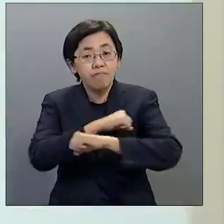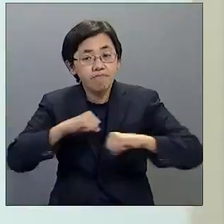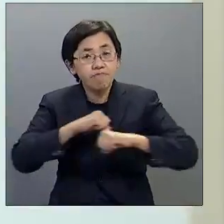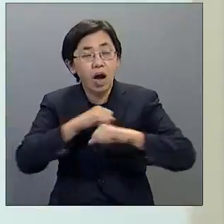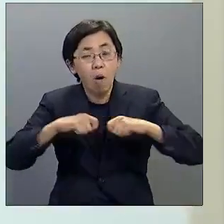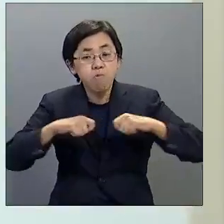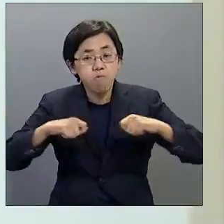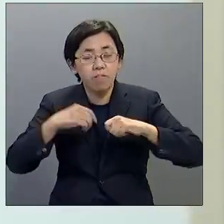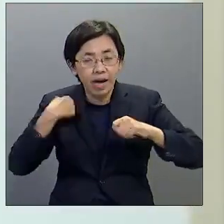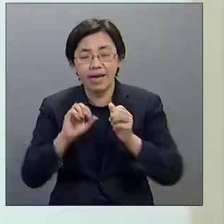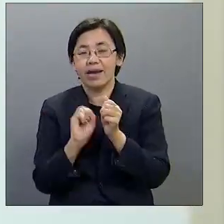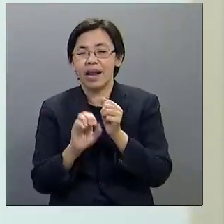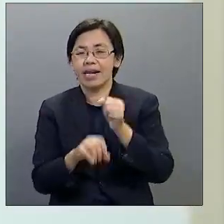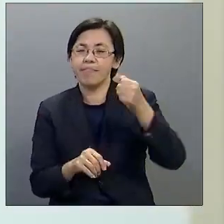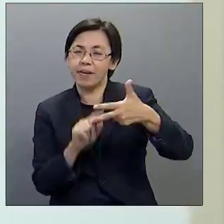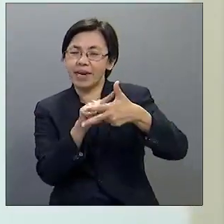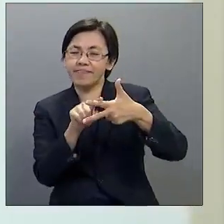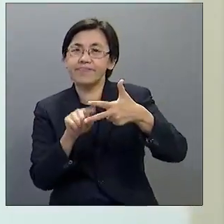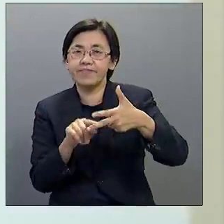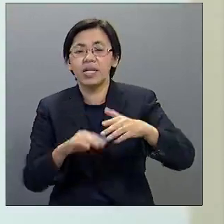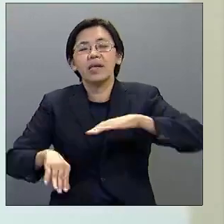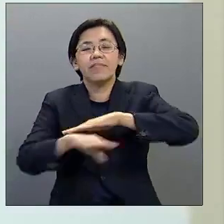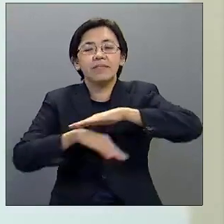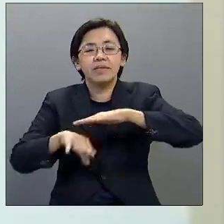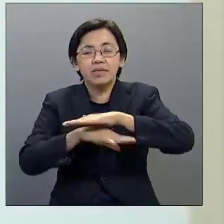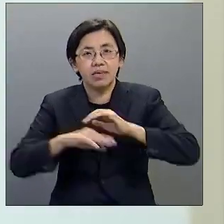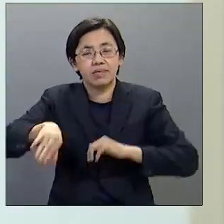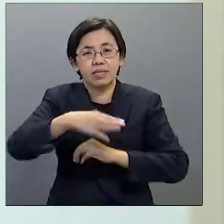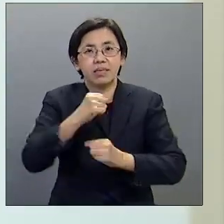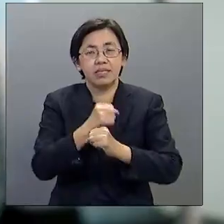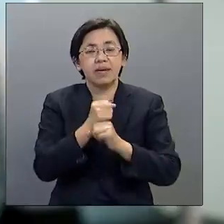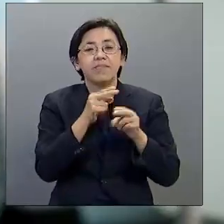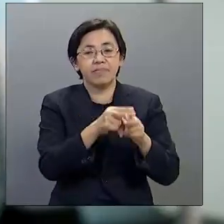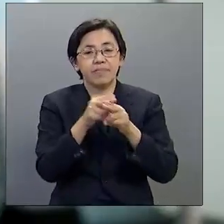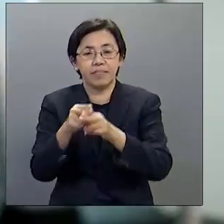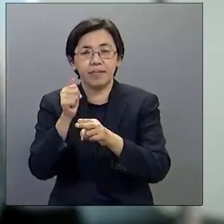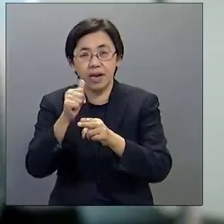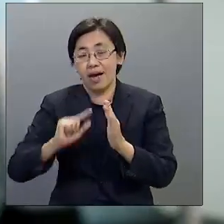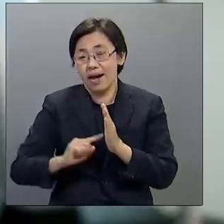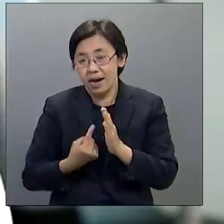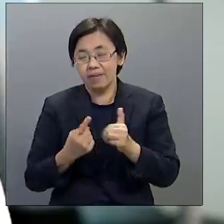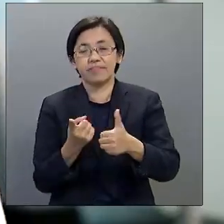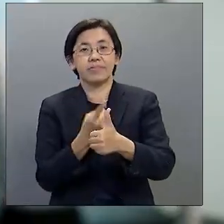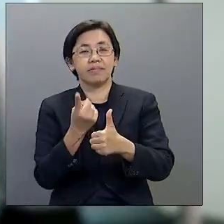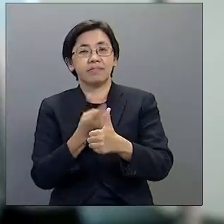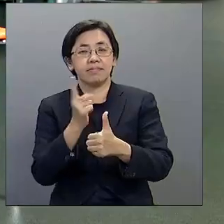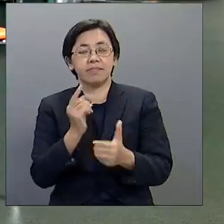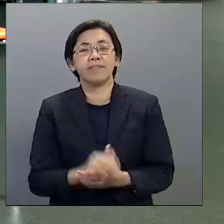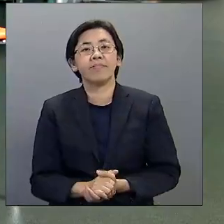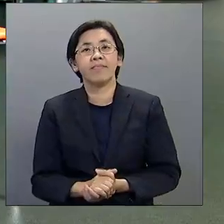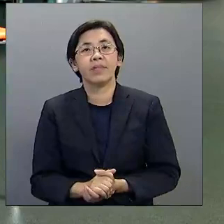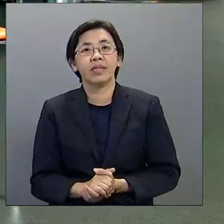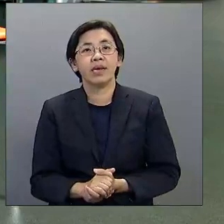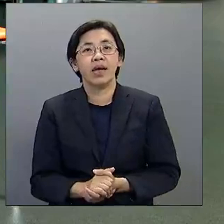ยังไง มีประมาณ 2-3 ท่านะคะก็จะเป็นท่าพื้นฐานที่สามารถทำได้เองได้ โอเคค่ะเริ่มต้นกันเลยค่ะวันนี้เรามีอุปกรณ์เป็น